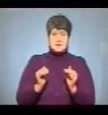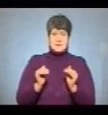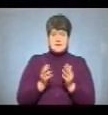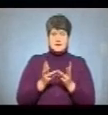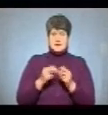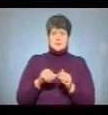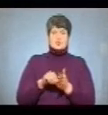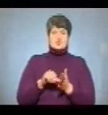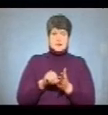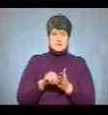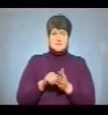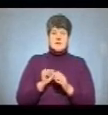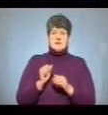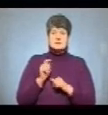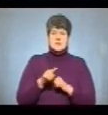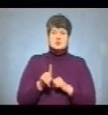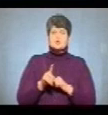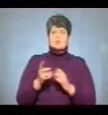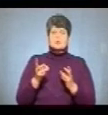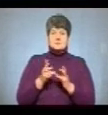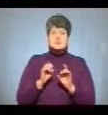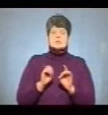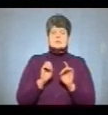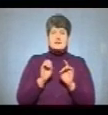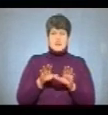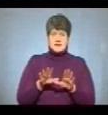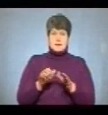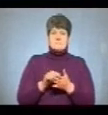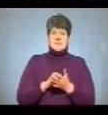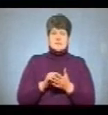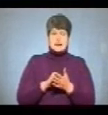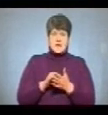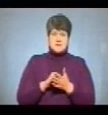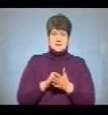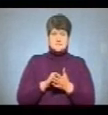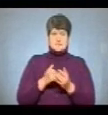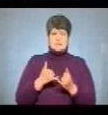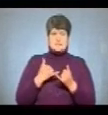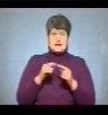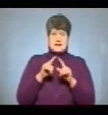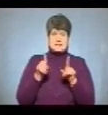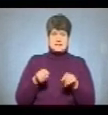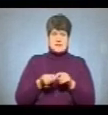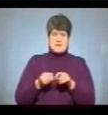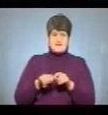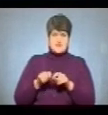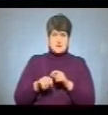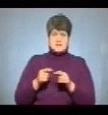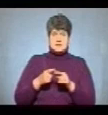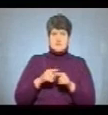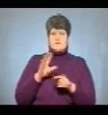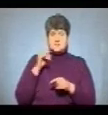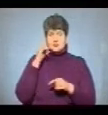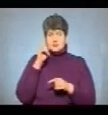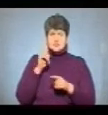учасників, а те, що потрібно здавати, буде матеріали певні для сертифікації. І всі думають, що це дуже багато